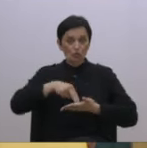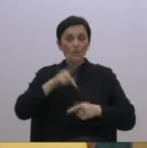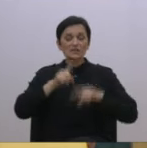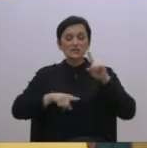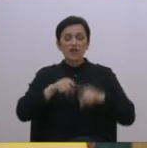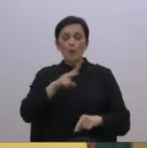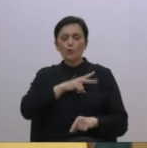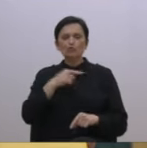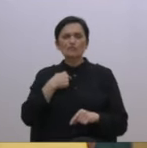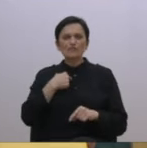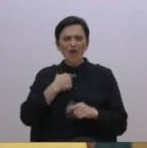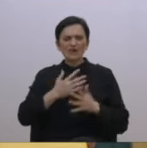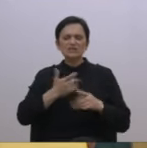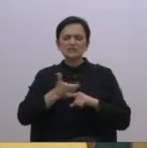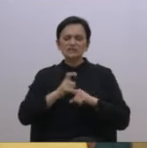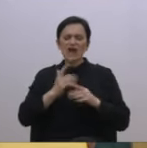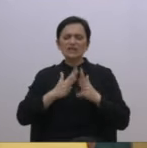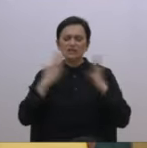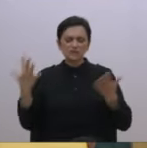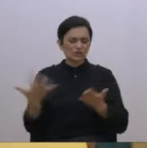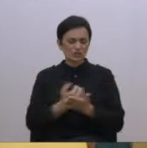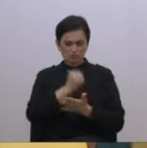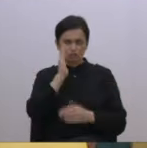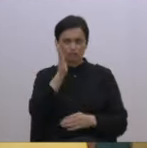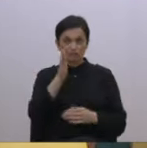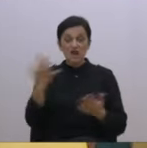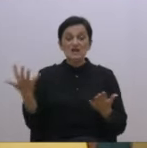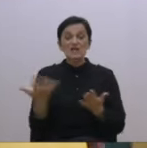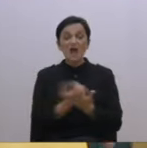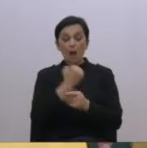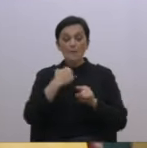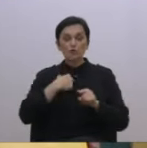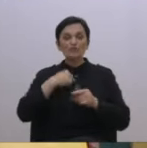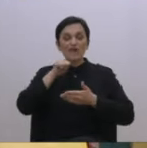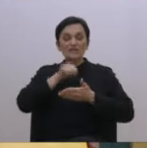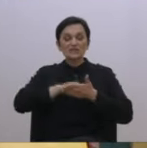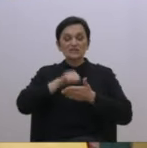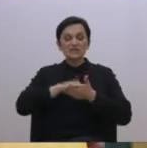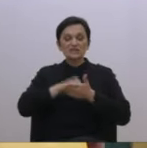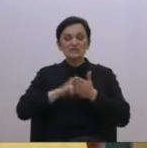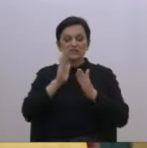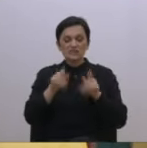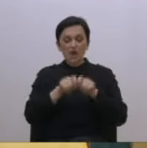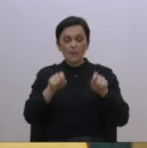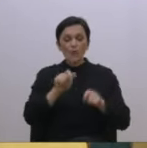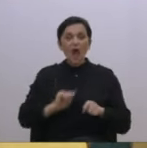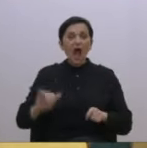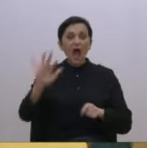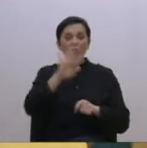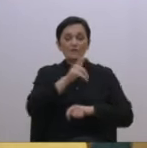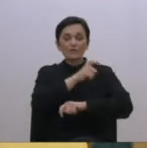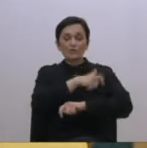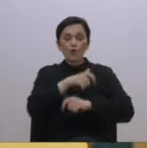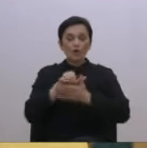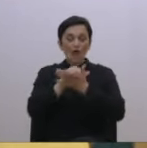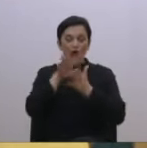სიყვარულით, ჩვენ ძალიან დიდ გამარჯვებას მოვიპოვებთ. ამ გამარჯვებით ჩვენ საფუძველს ჩაუყრით საქართველოს ევროკავშირში დაჩქარებულ